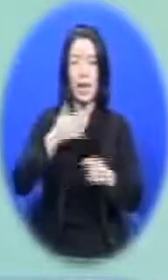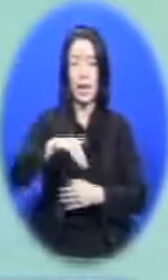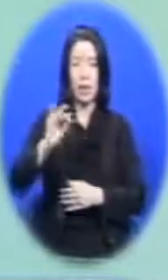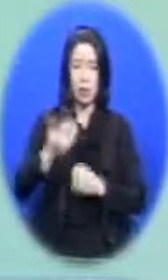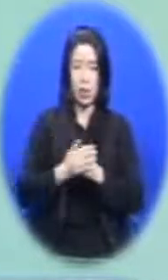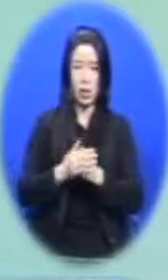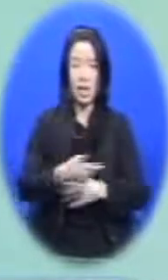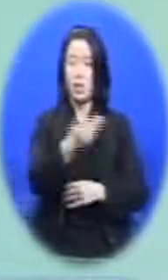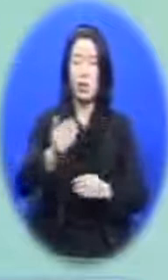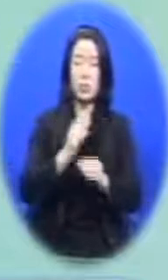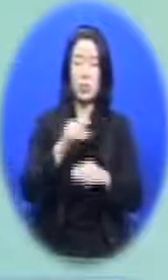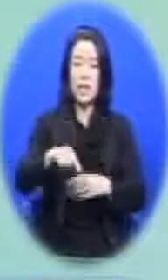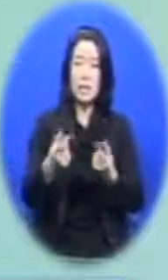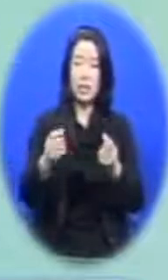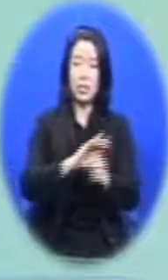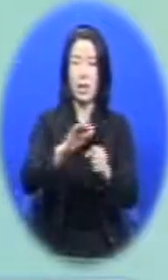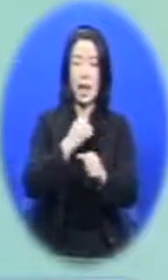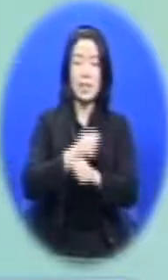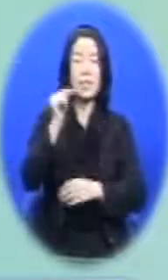이런 사랑을 하지 못하는 사람,